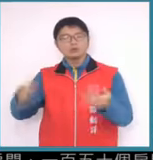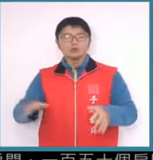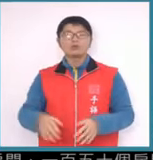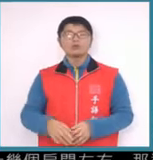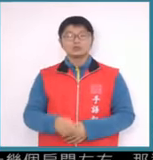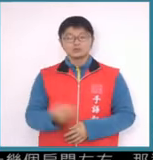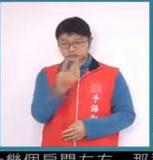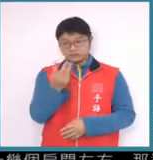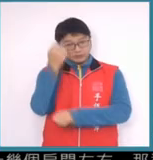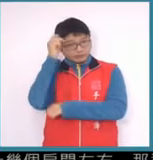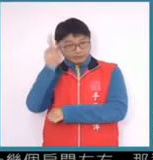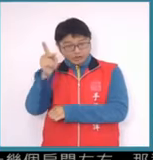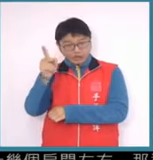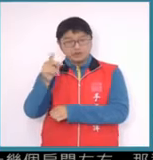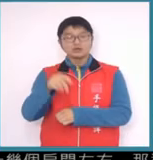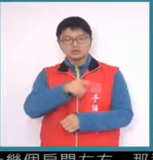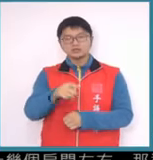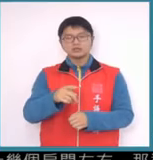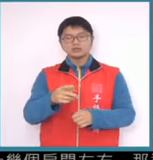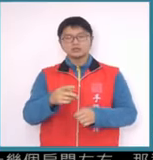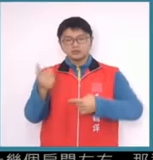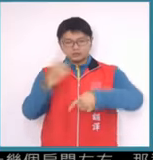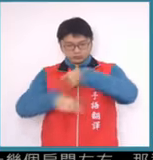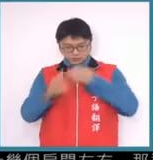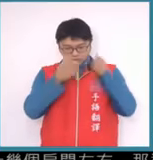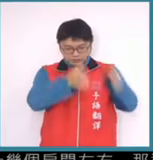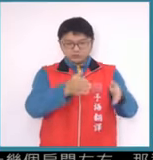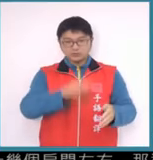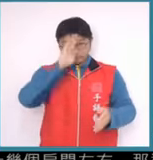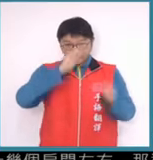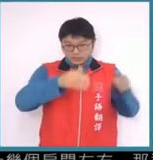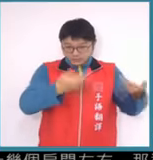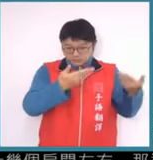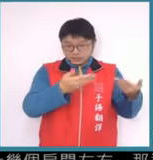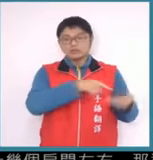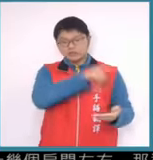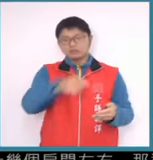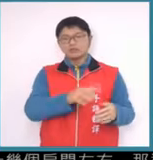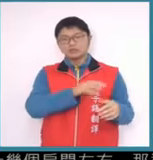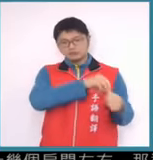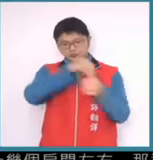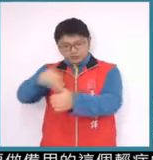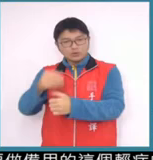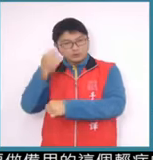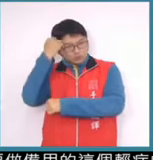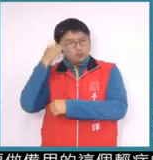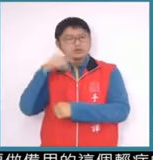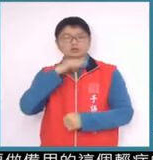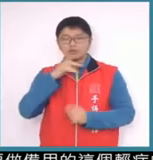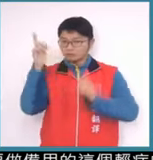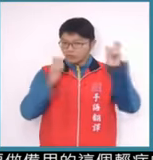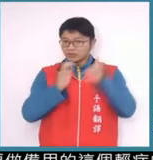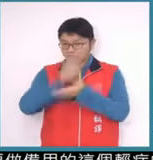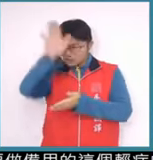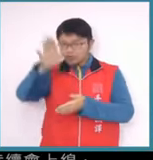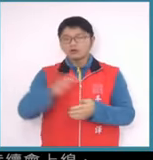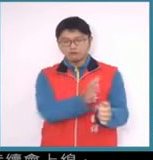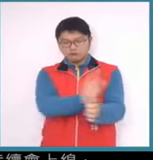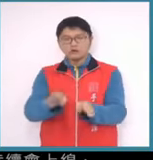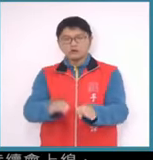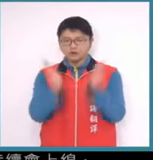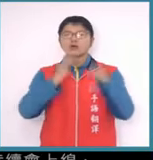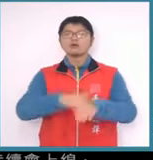要做备用的这个轻症的旅馆，那在春节后陆续会上线。 好，谢